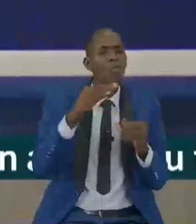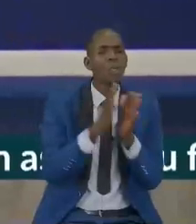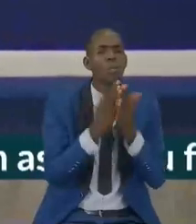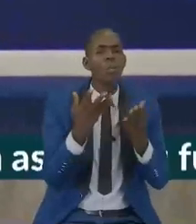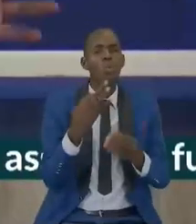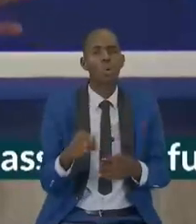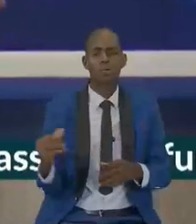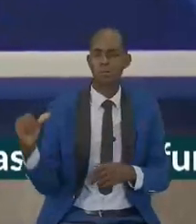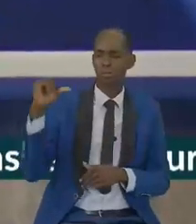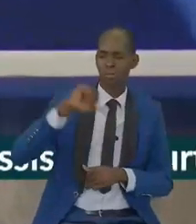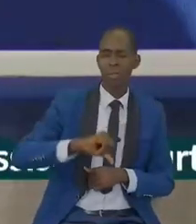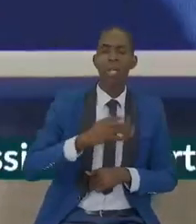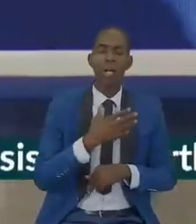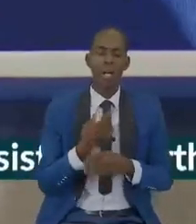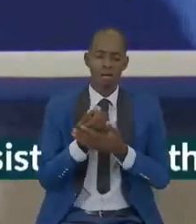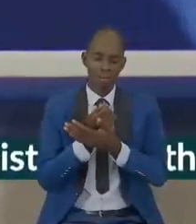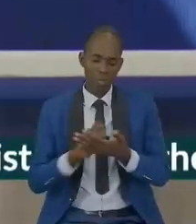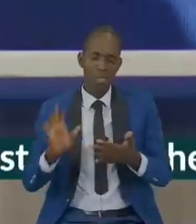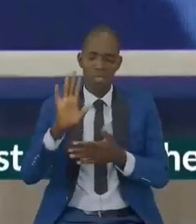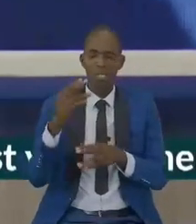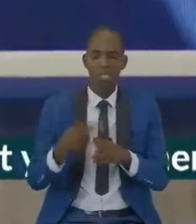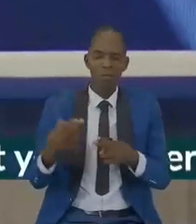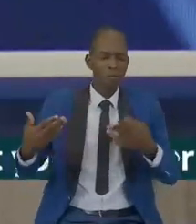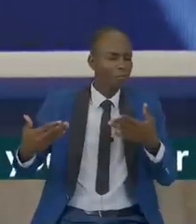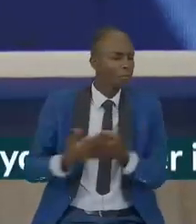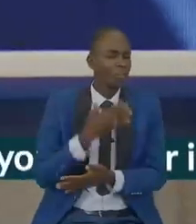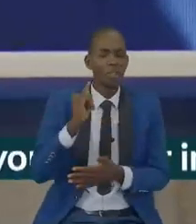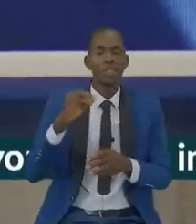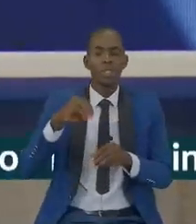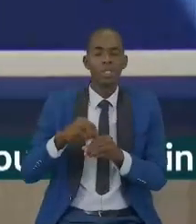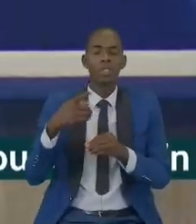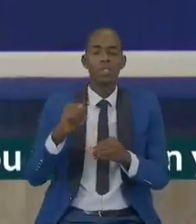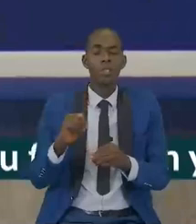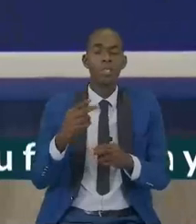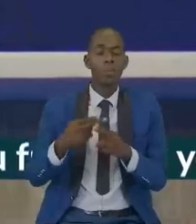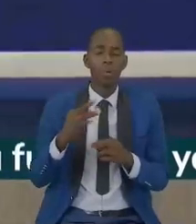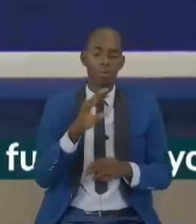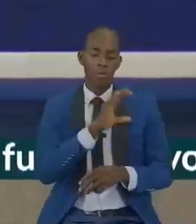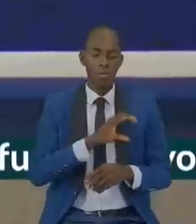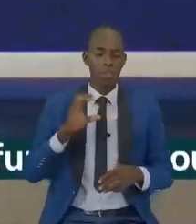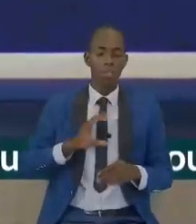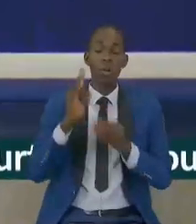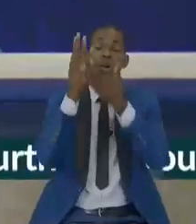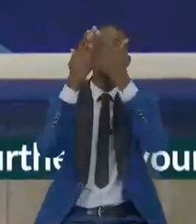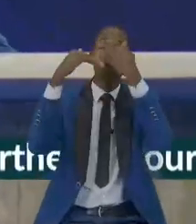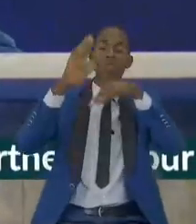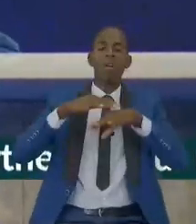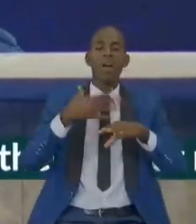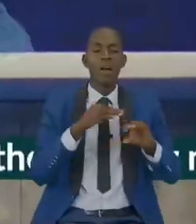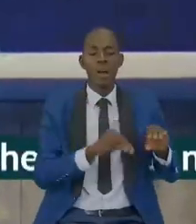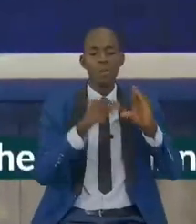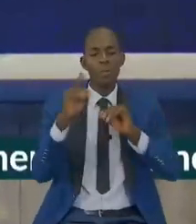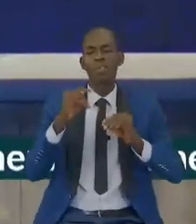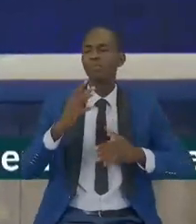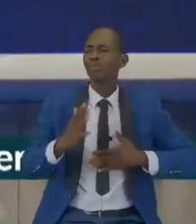leur nom du livre des condamnés et que tu écrives leur nom dans le livre, dans le